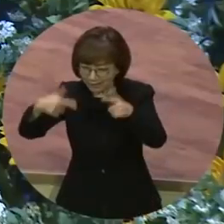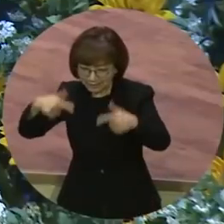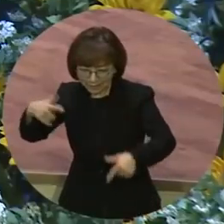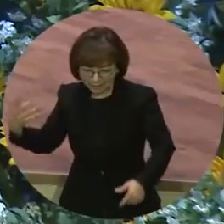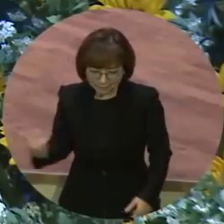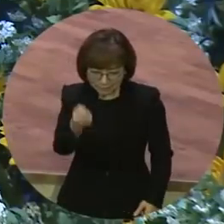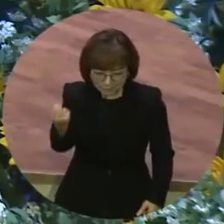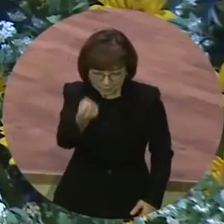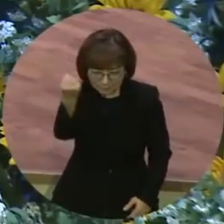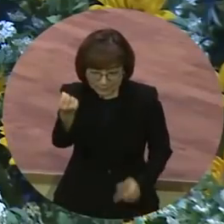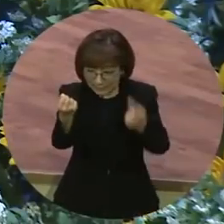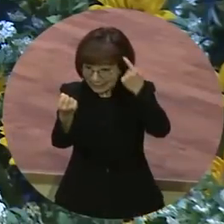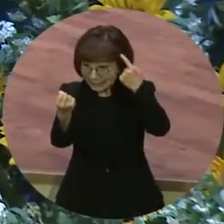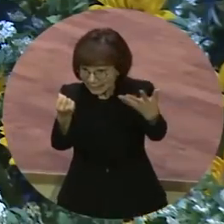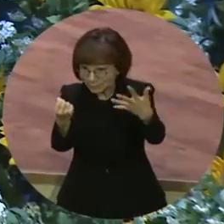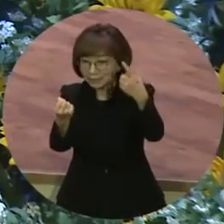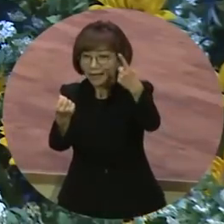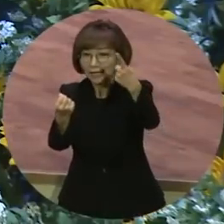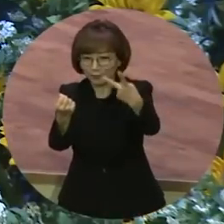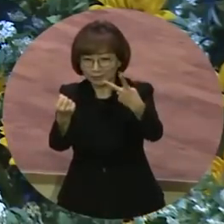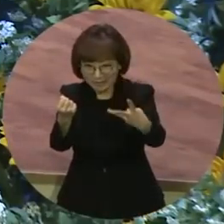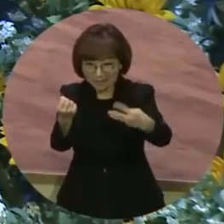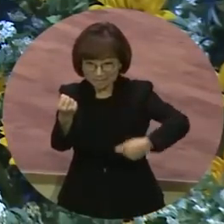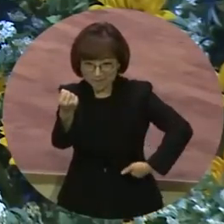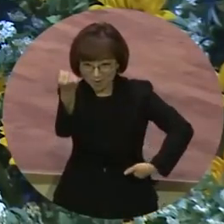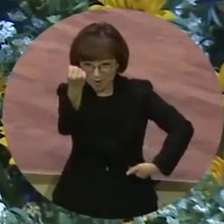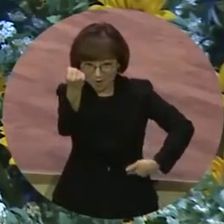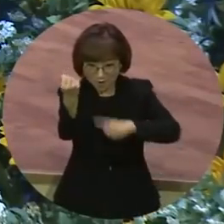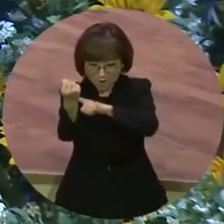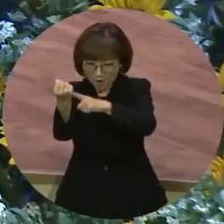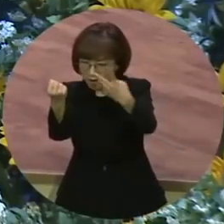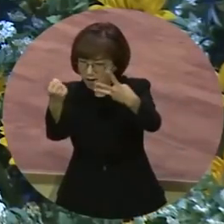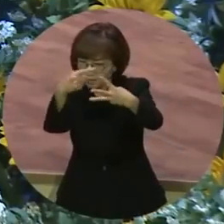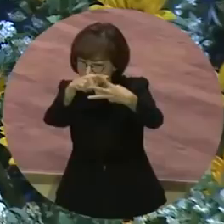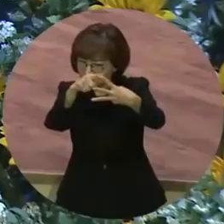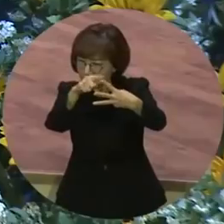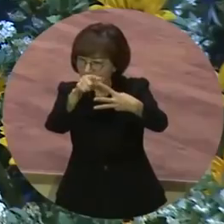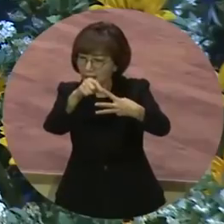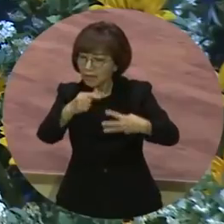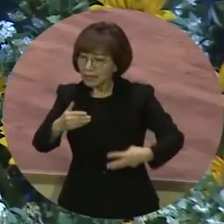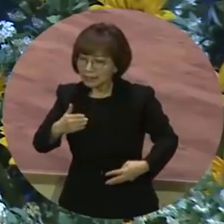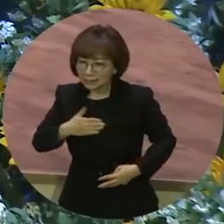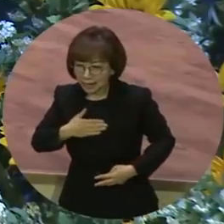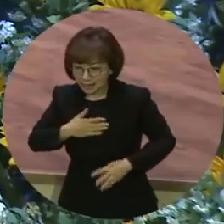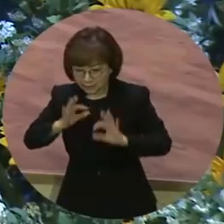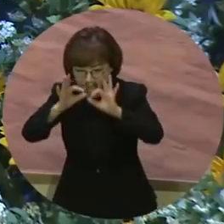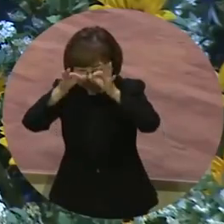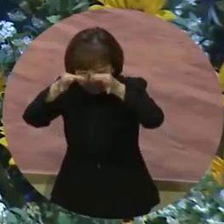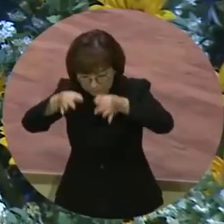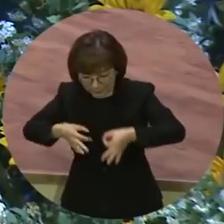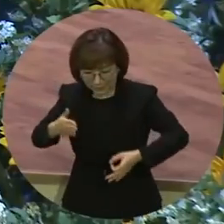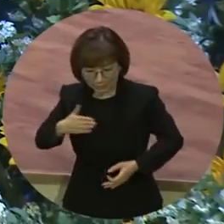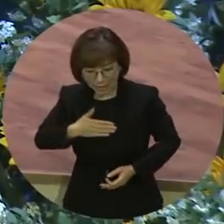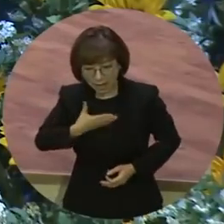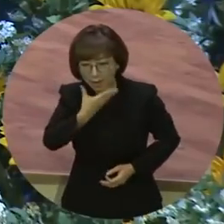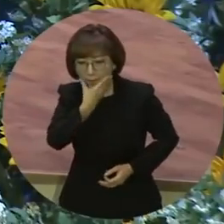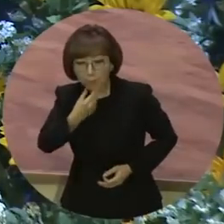있어요. 첫째 질문이 뭐냐? 나는 복음적 시각을 가지고